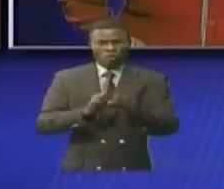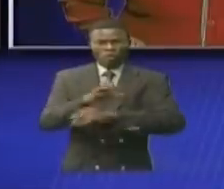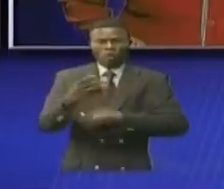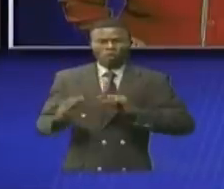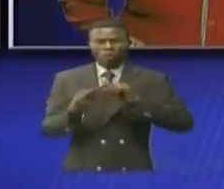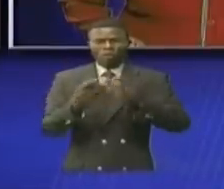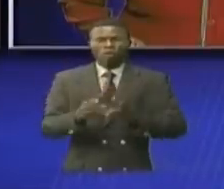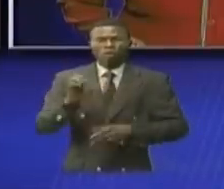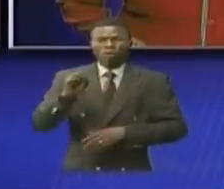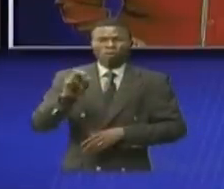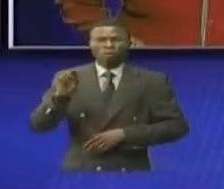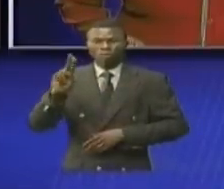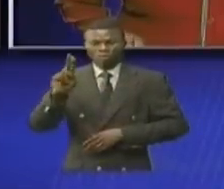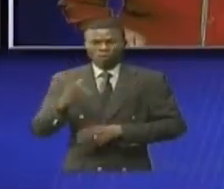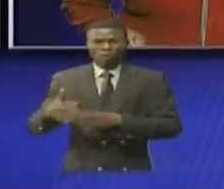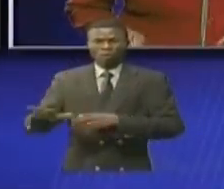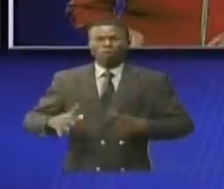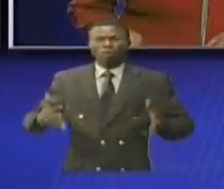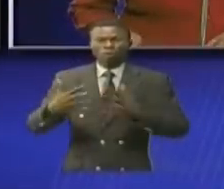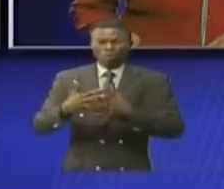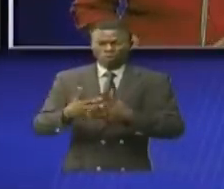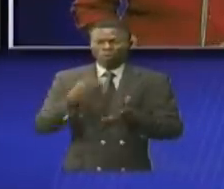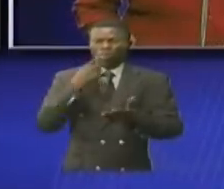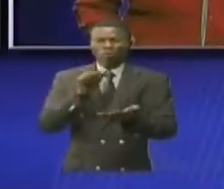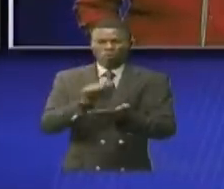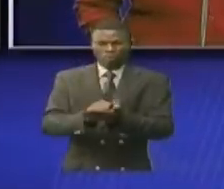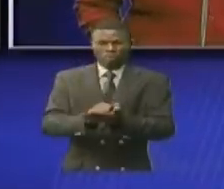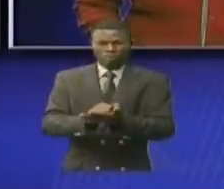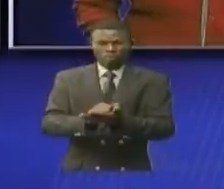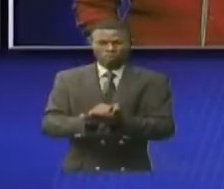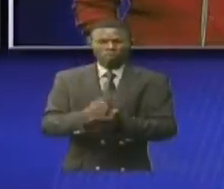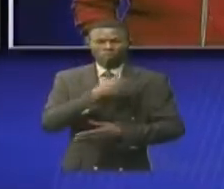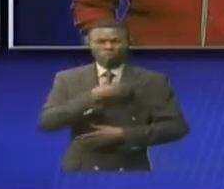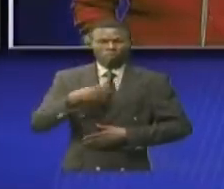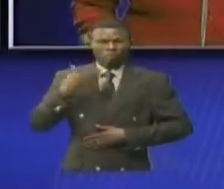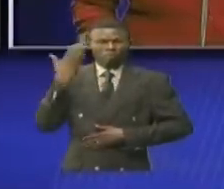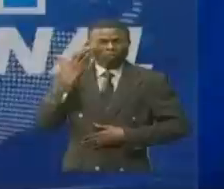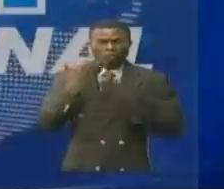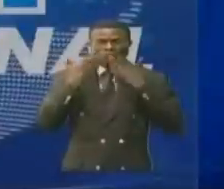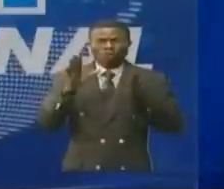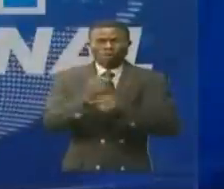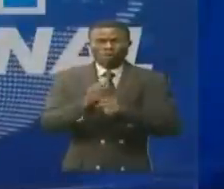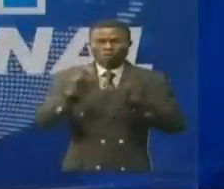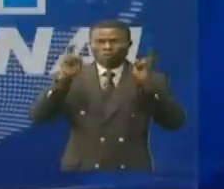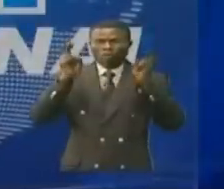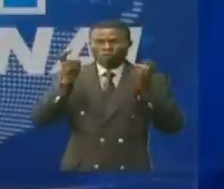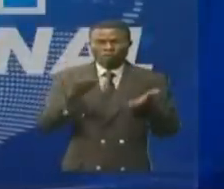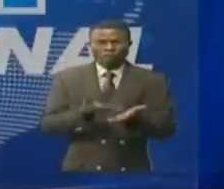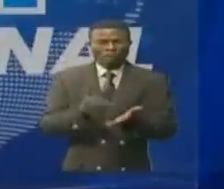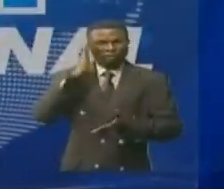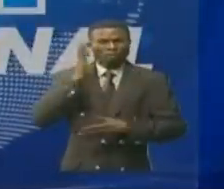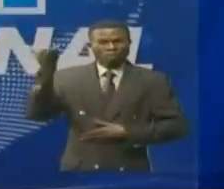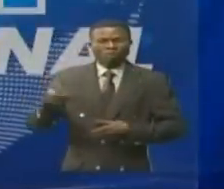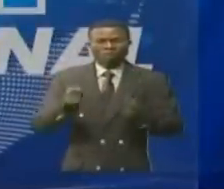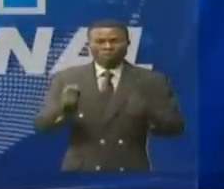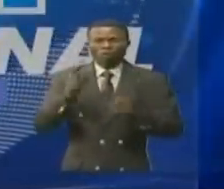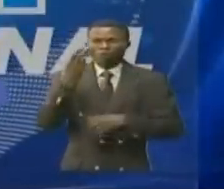l'a dit au coordonnateur du mécanisme national de suivi. Mesdames, Messieurs, voilà tout pour les titres. Bienvenue dans ce